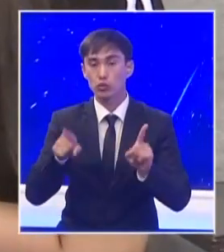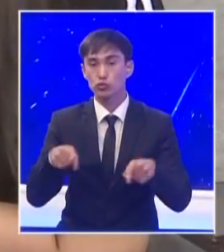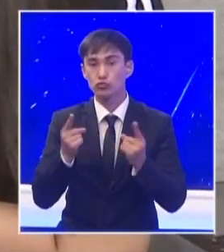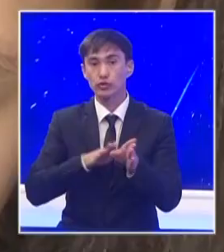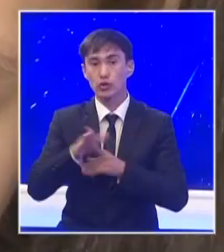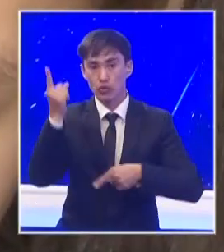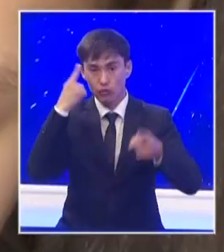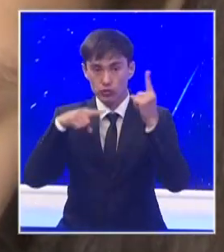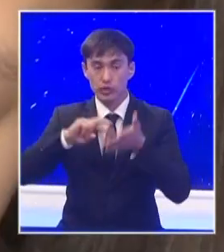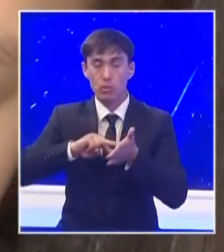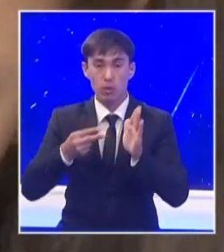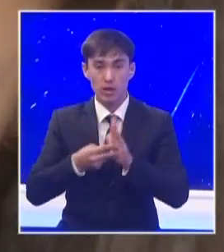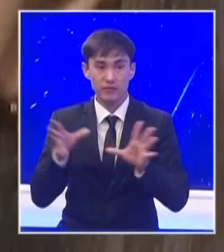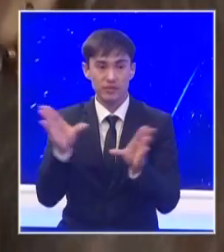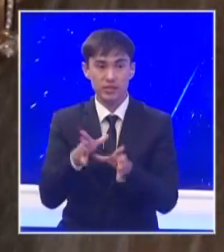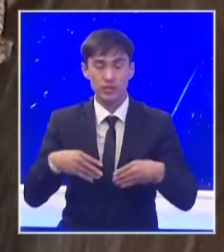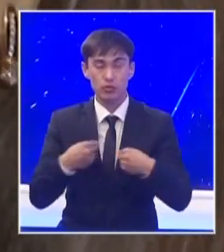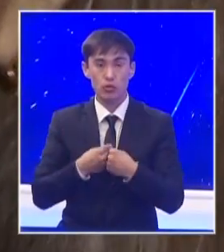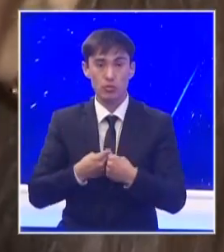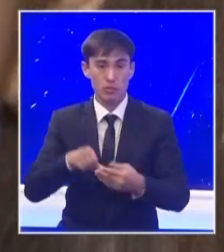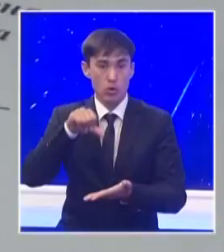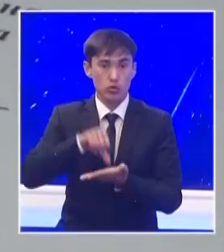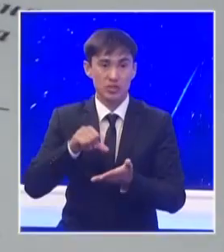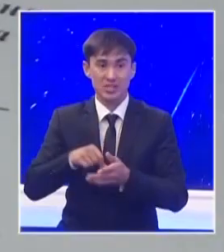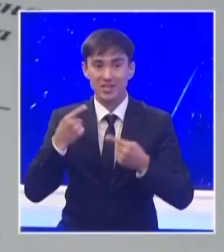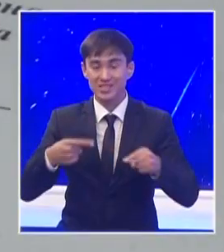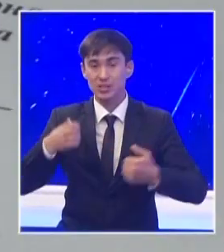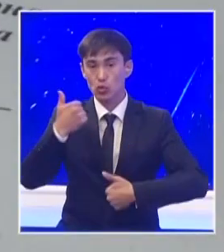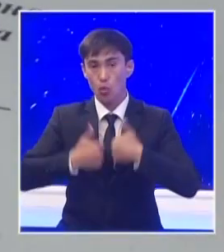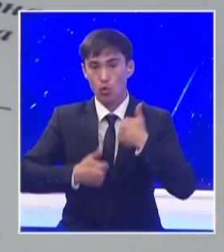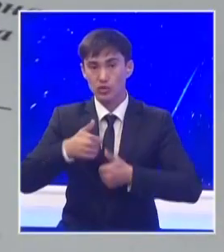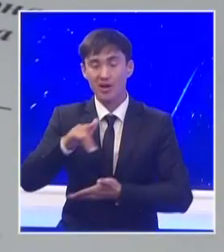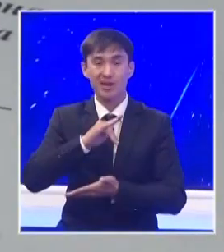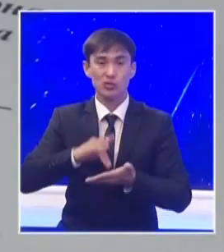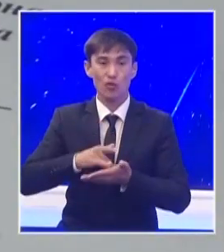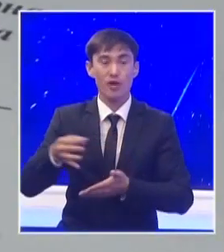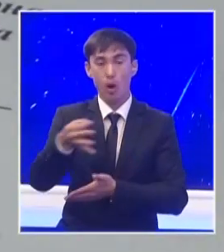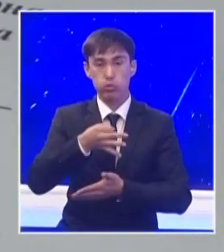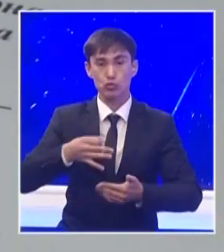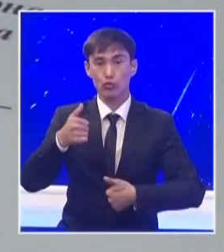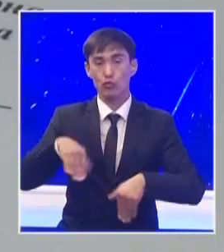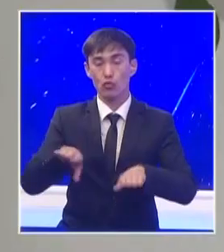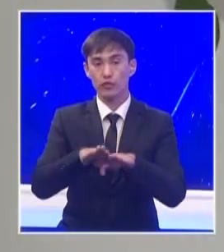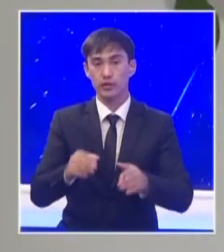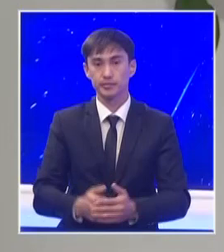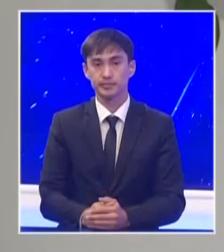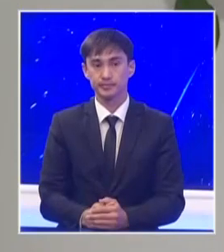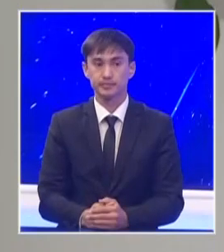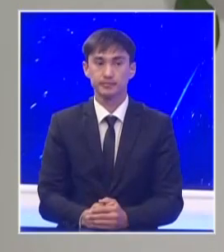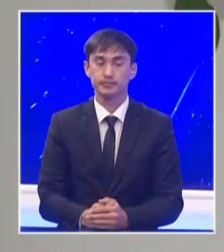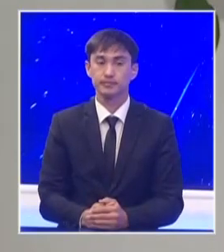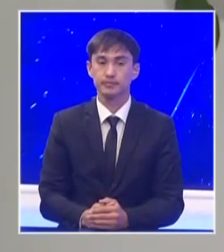и творческие планы. Всей семьей они принимают участие в различных конкурсах городского и областного уровнях.